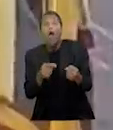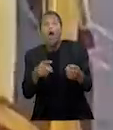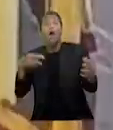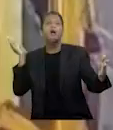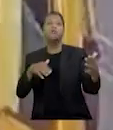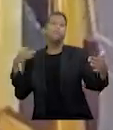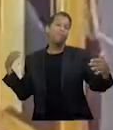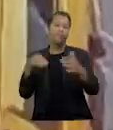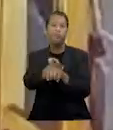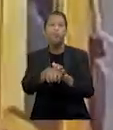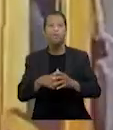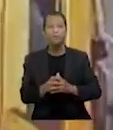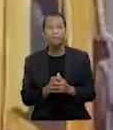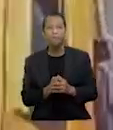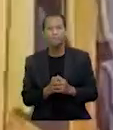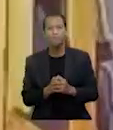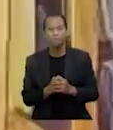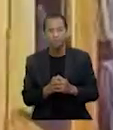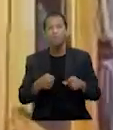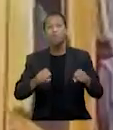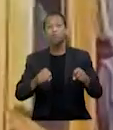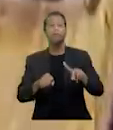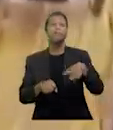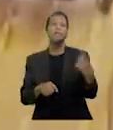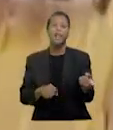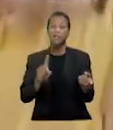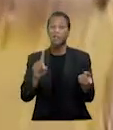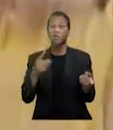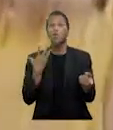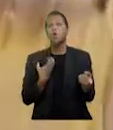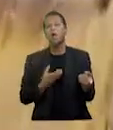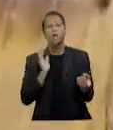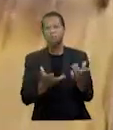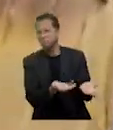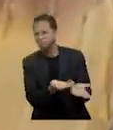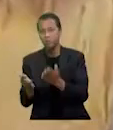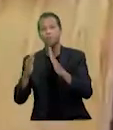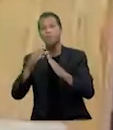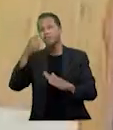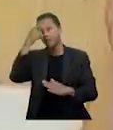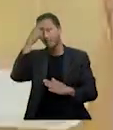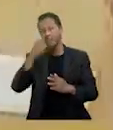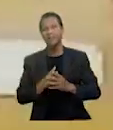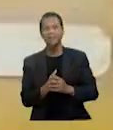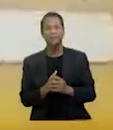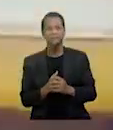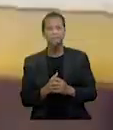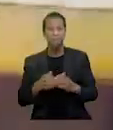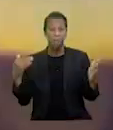tidak terkendali seorang Pengendara motor tewas dan satu orang lainnya terluka serta masih dirawat di rumah sakit